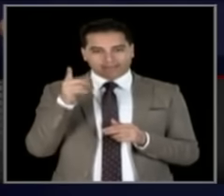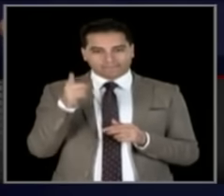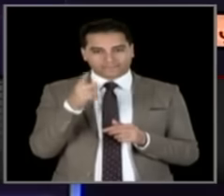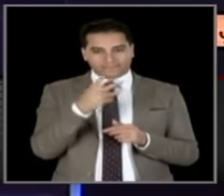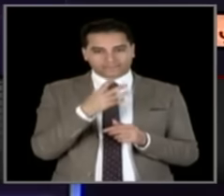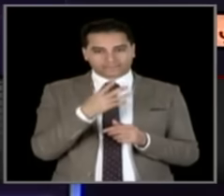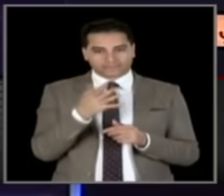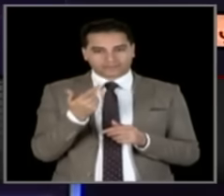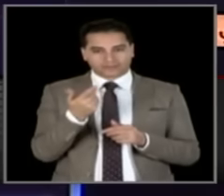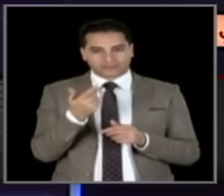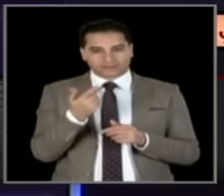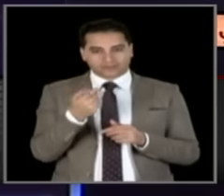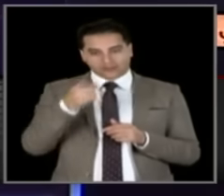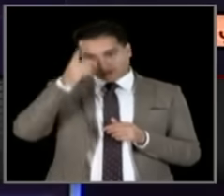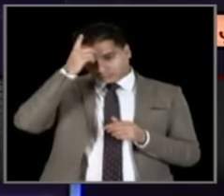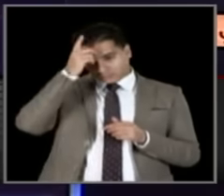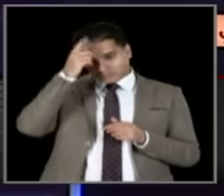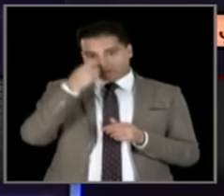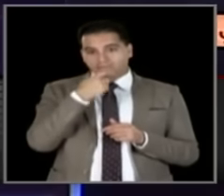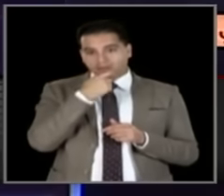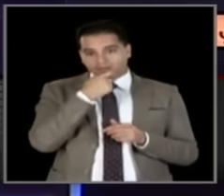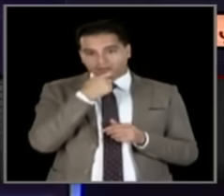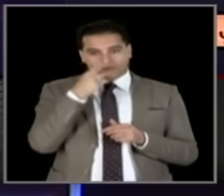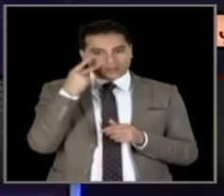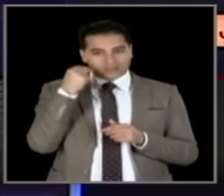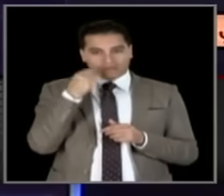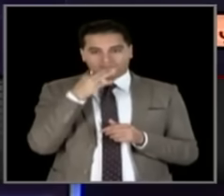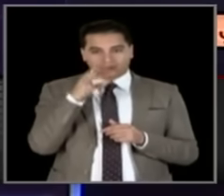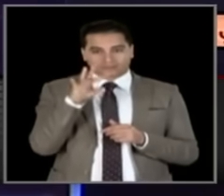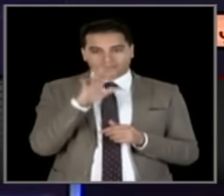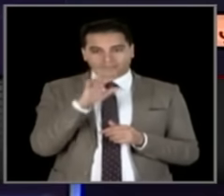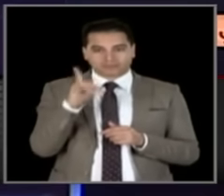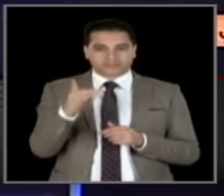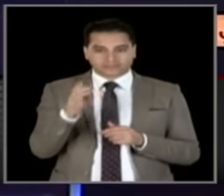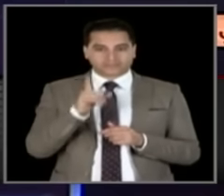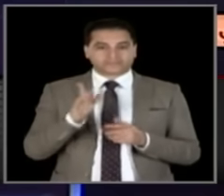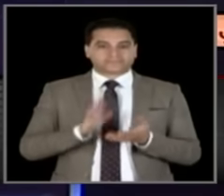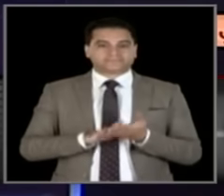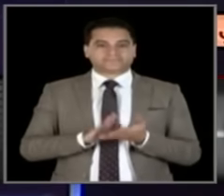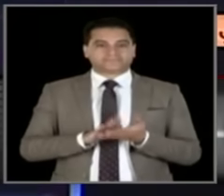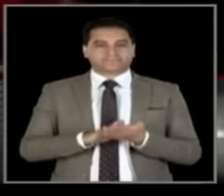هما إيه؟ ألمانيا، بريطانيا، إيطاليا، فرنسا. إجابة صحيحة،